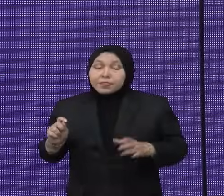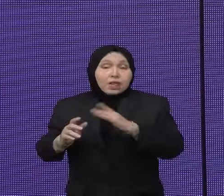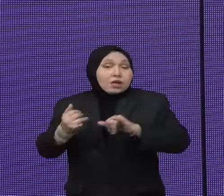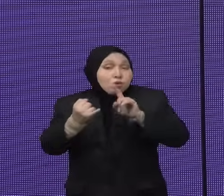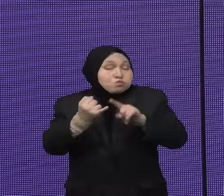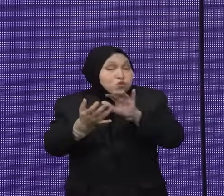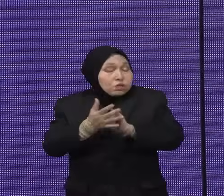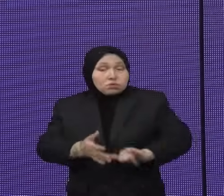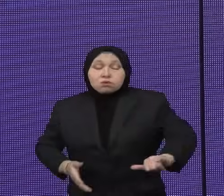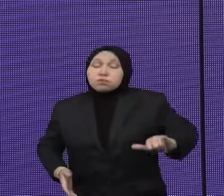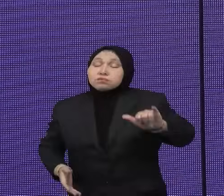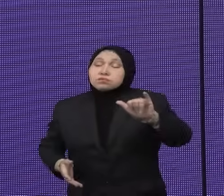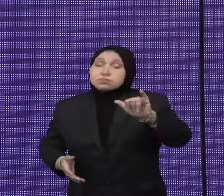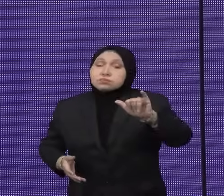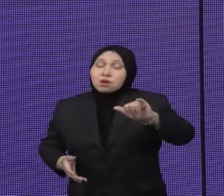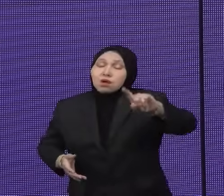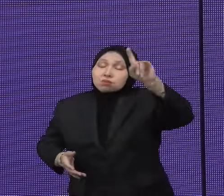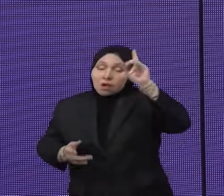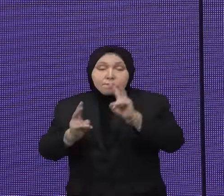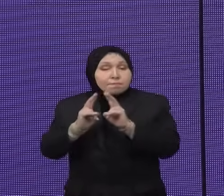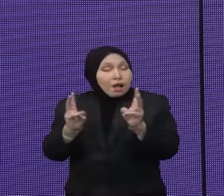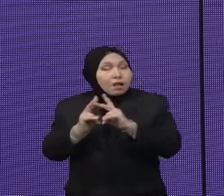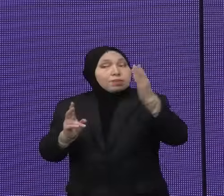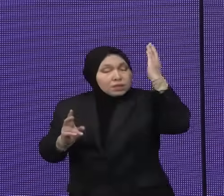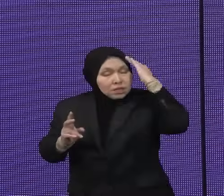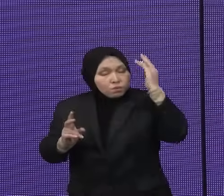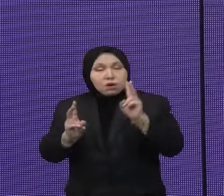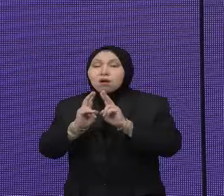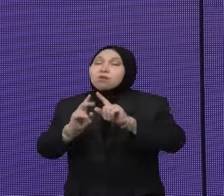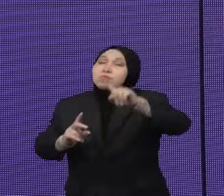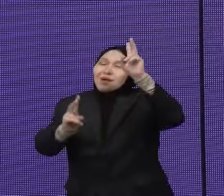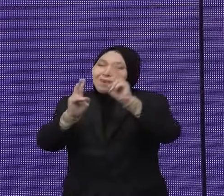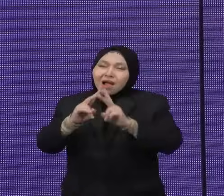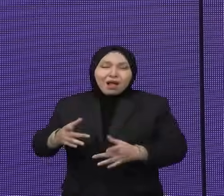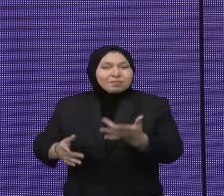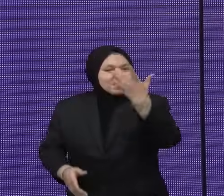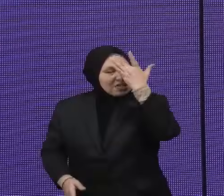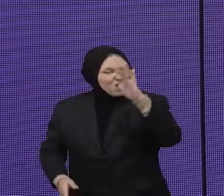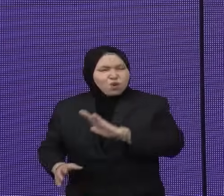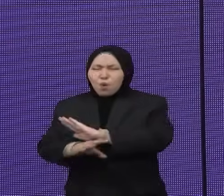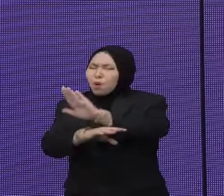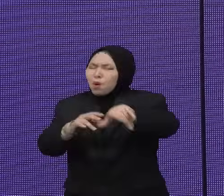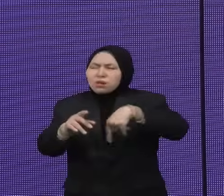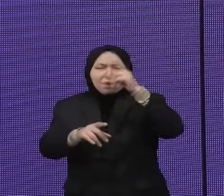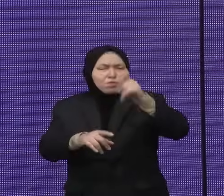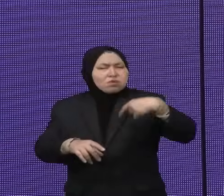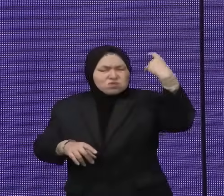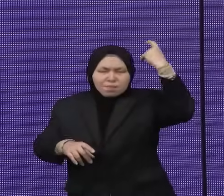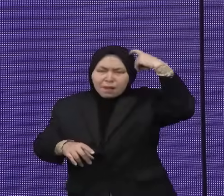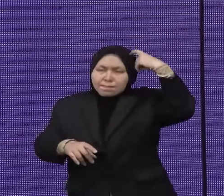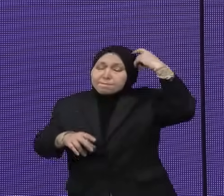itu wallahu alimun hakim, Allah Maha mengetahui, Allah Maha bijaksana segala keperluan psikologi